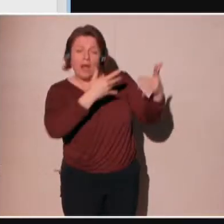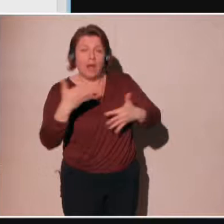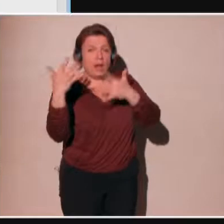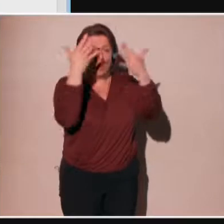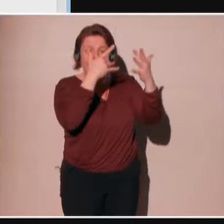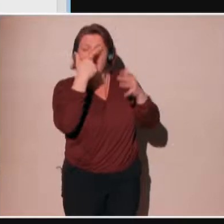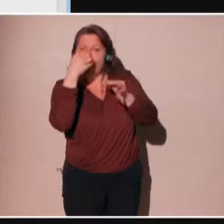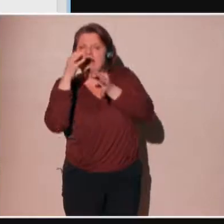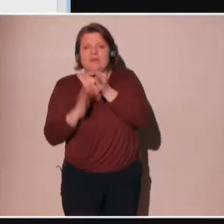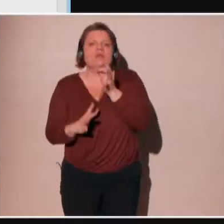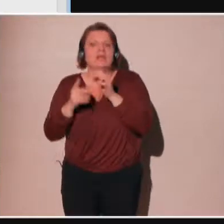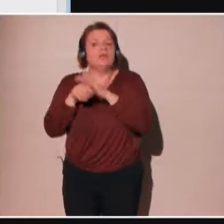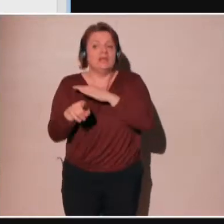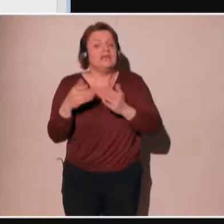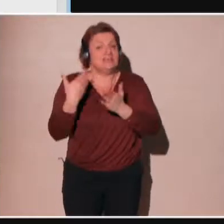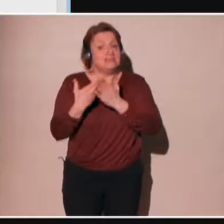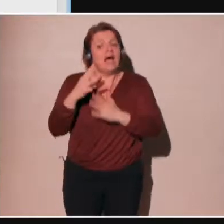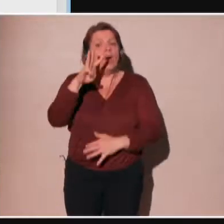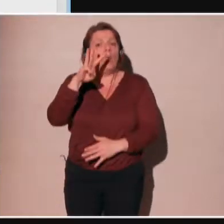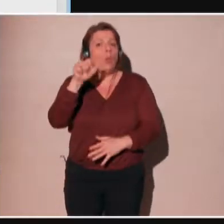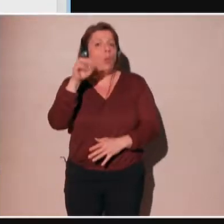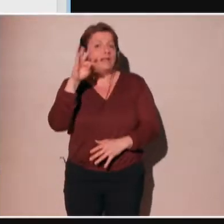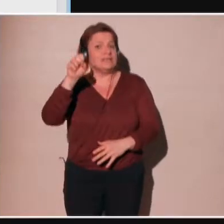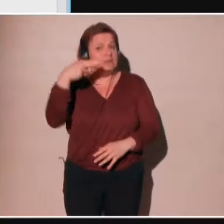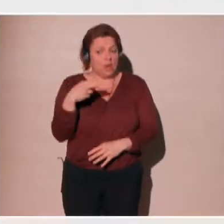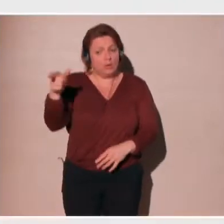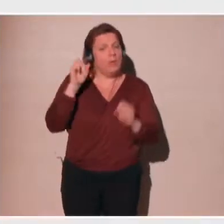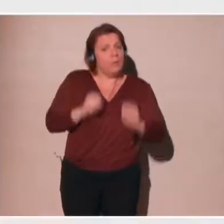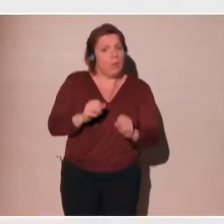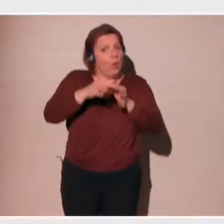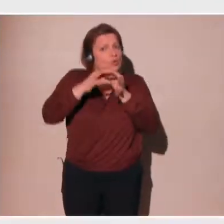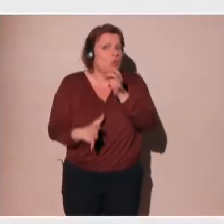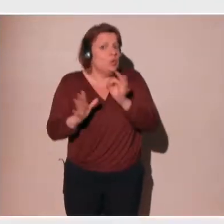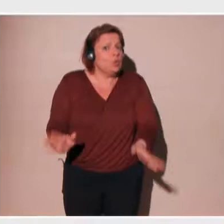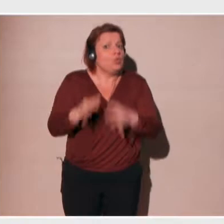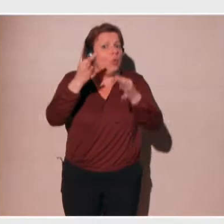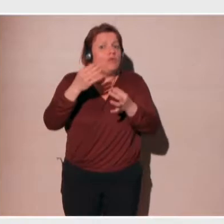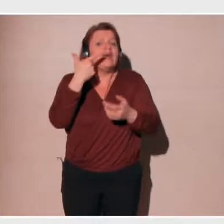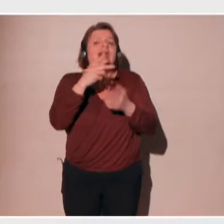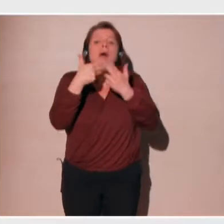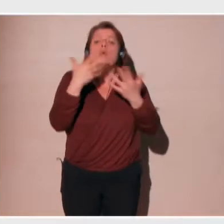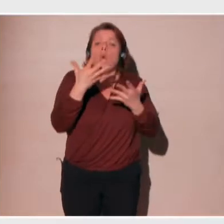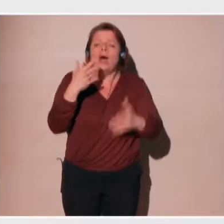le résultat. Et c'est comme ça que Watson vous trouvera la réponse dans ce cas qui est Jupiter.